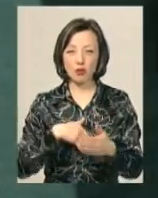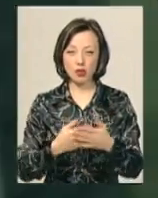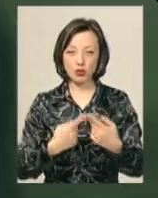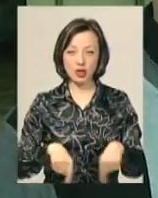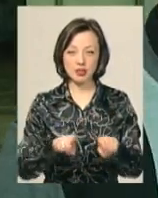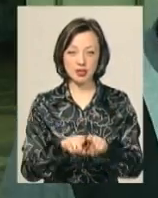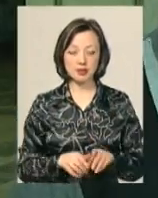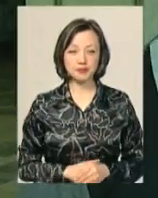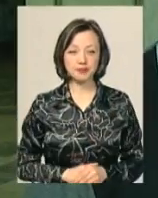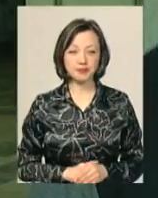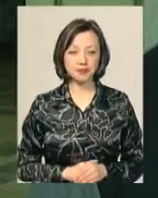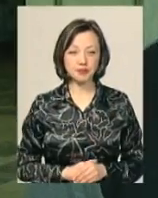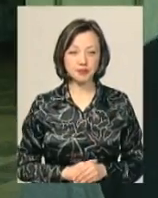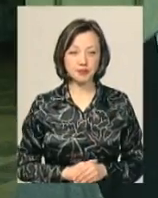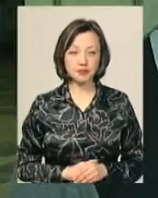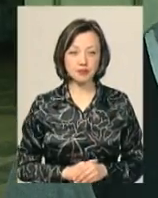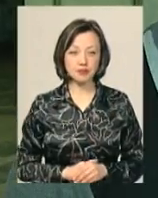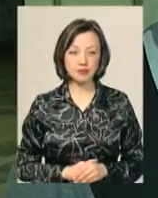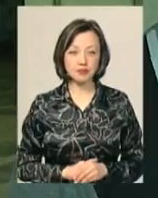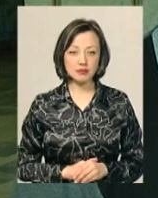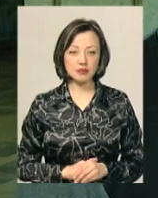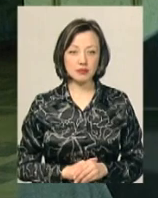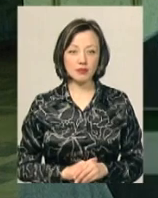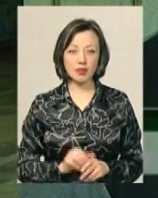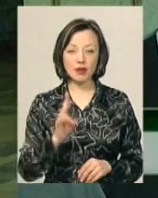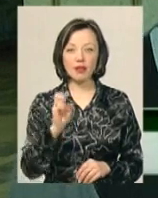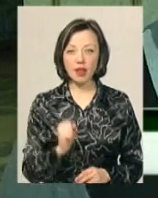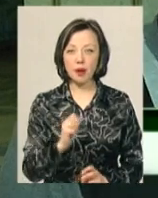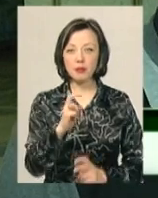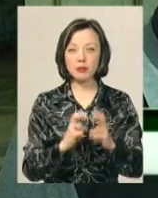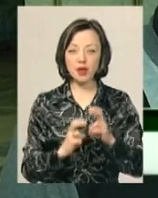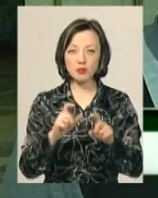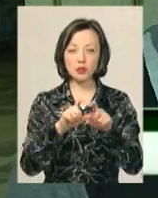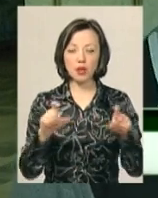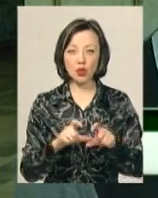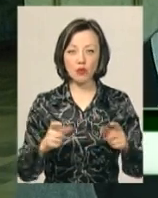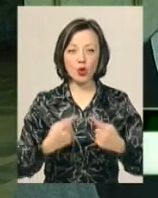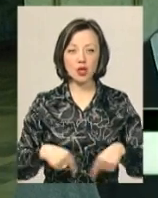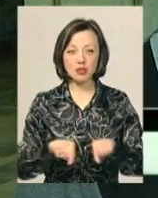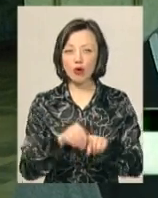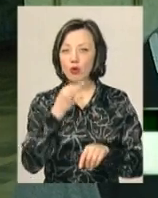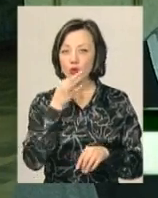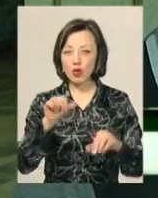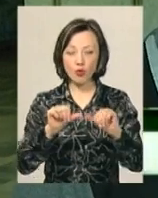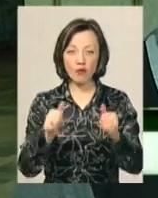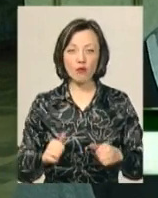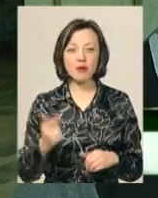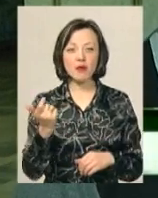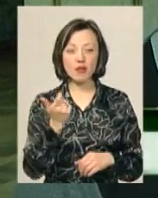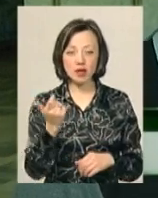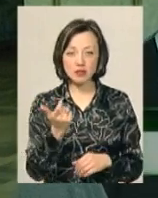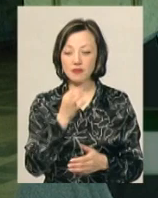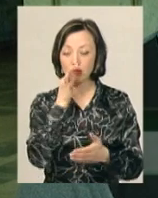організації «Соціальна справедливість» Олег Літвін. На підприємство, установи, організації будь-якої форми власності